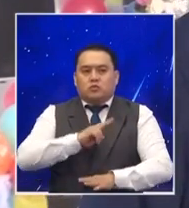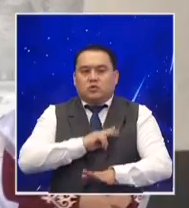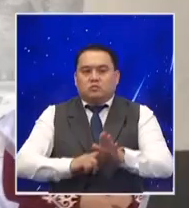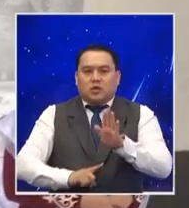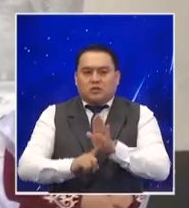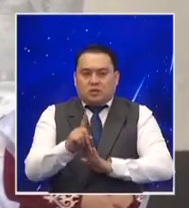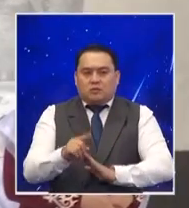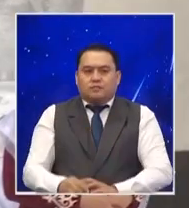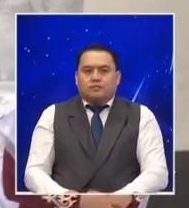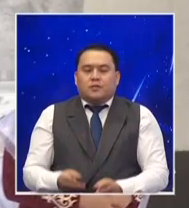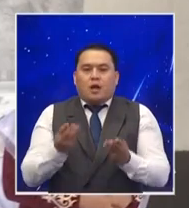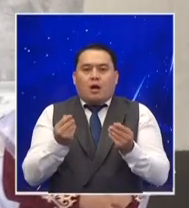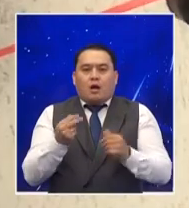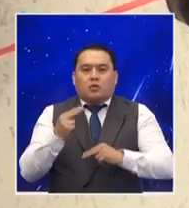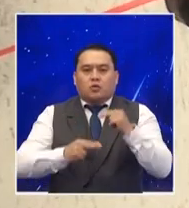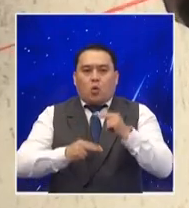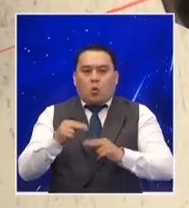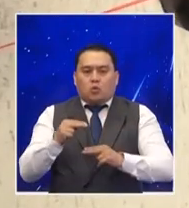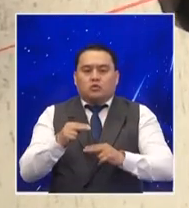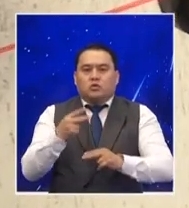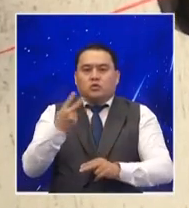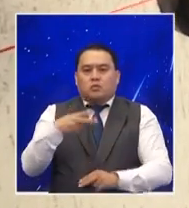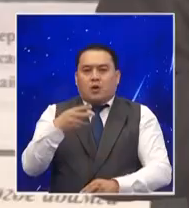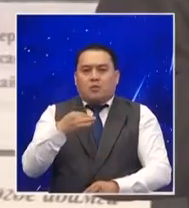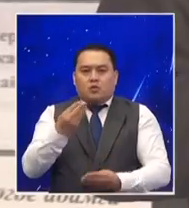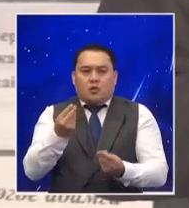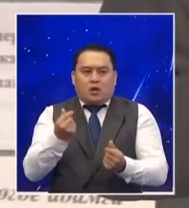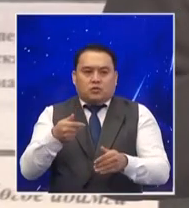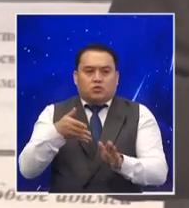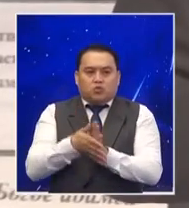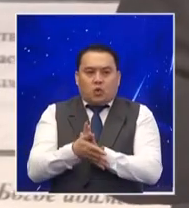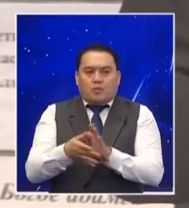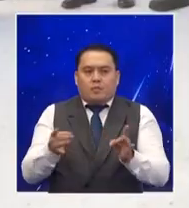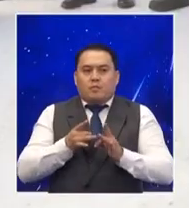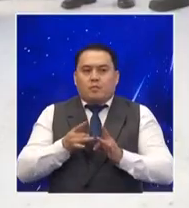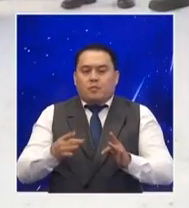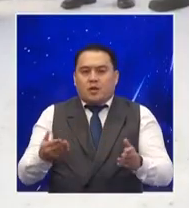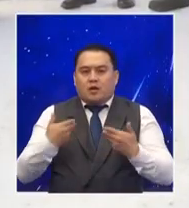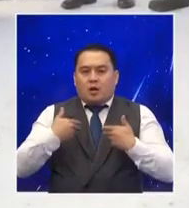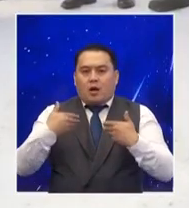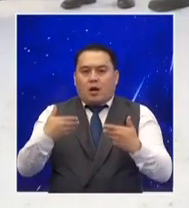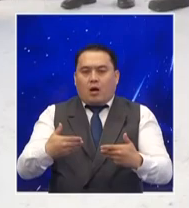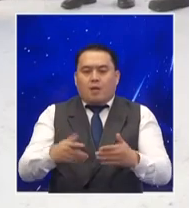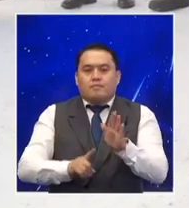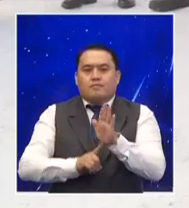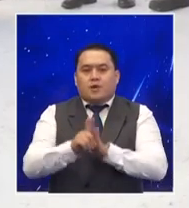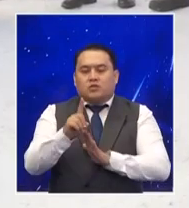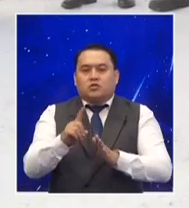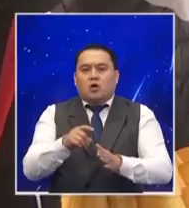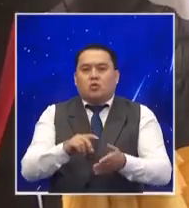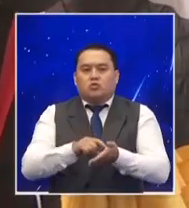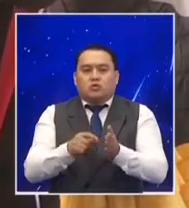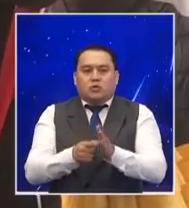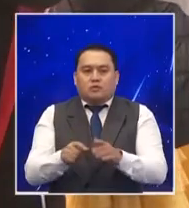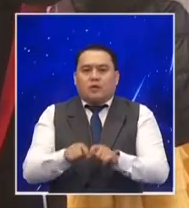кетті. Халық қаржысына мектептің құрылыс жұмыстарына 20 миллион теңге жұмсалған. Ұлық мереке күні ағарту бастауыш мектебі қолданысқа